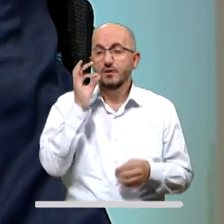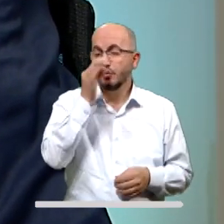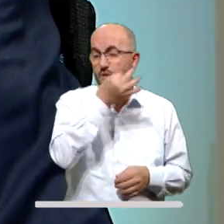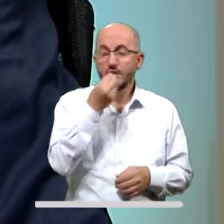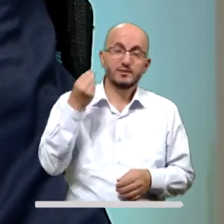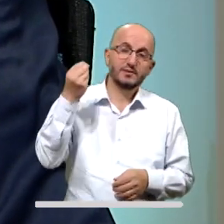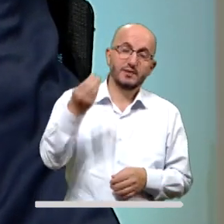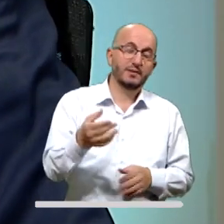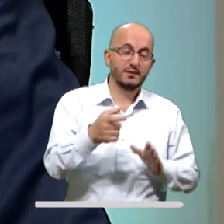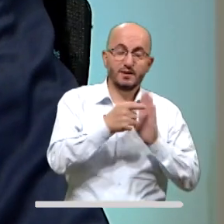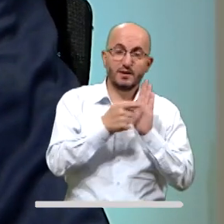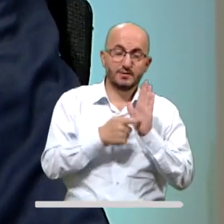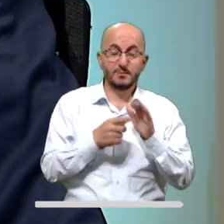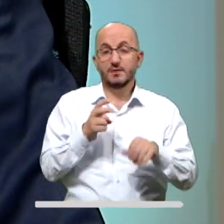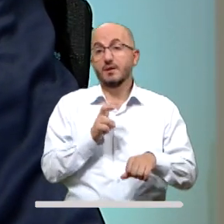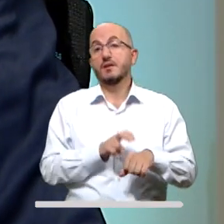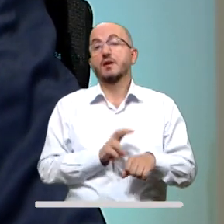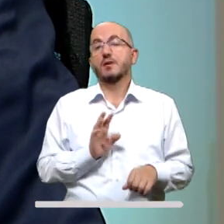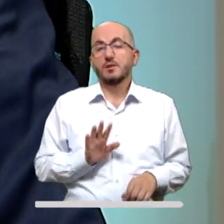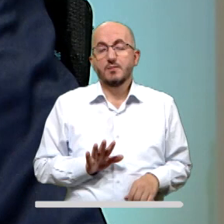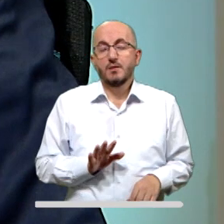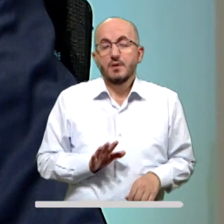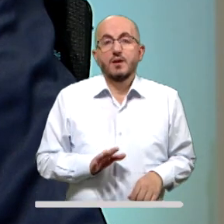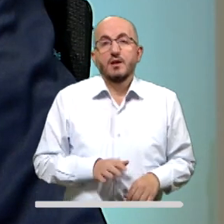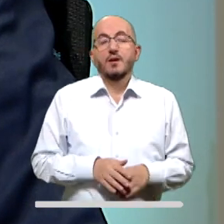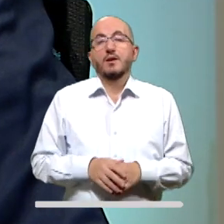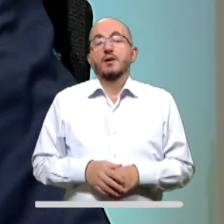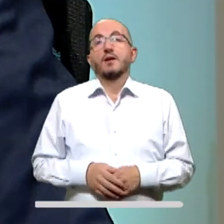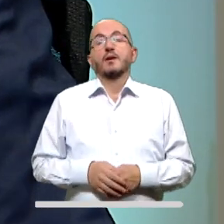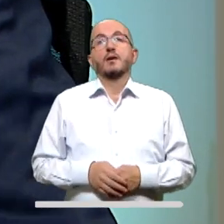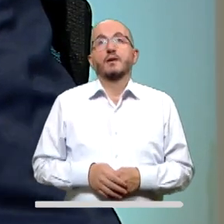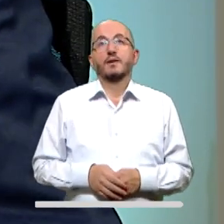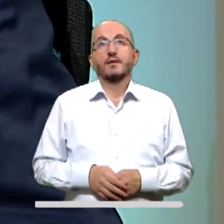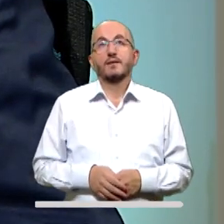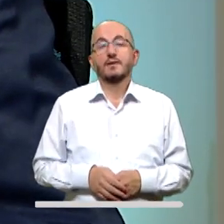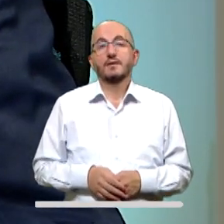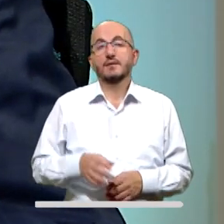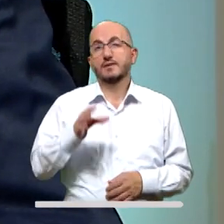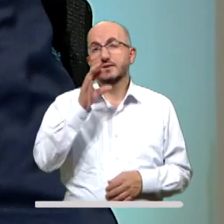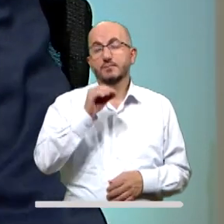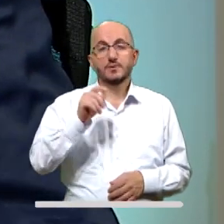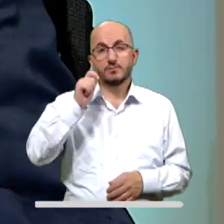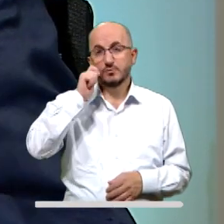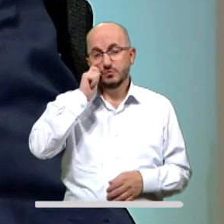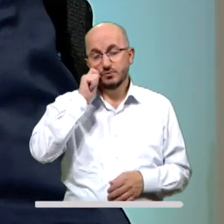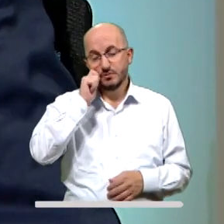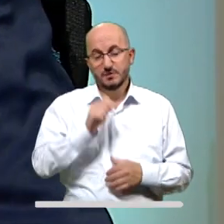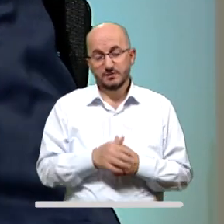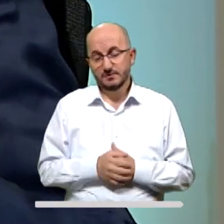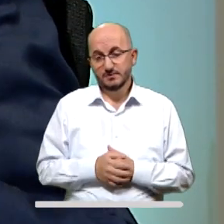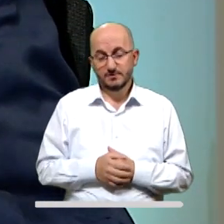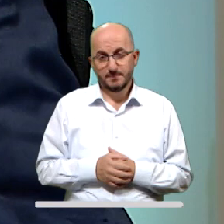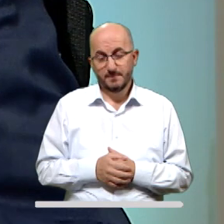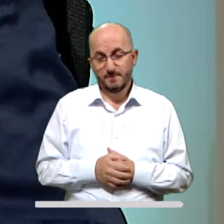Kolaylık sağlayın ayeti tam hatırlayamadım ama. Şimdi bir de şey var. Yani kim bir Müslümanın, sarih hadisler var.